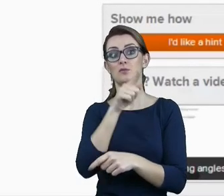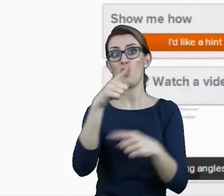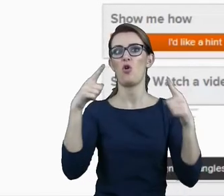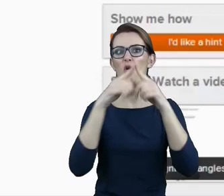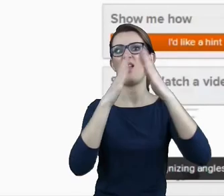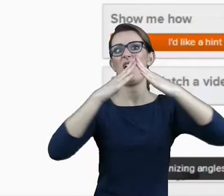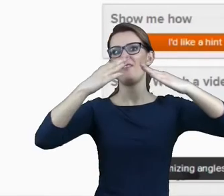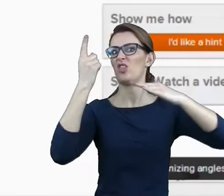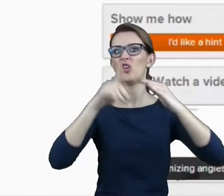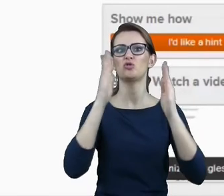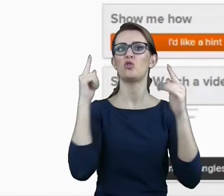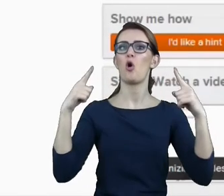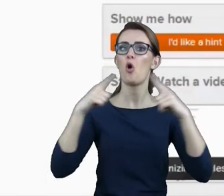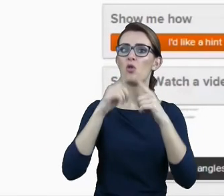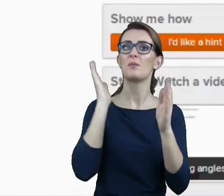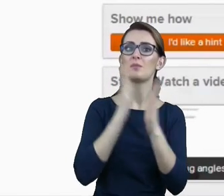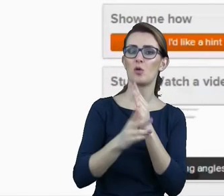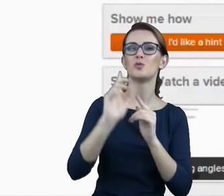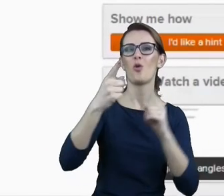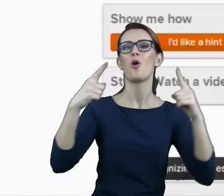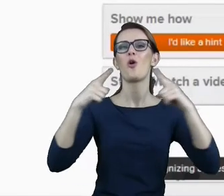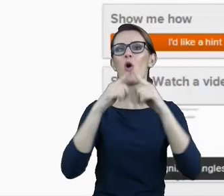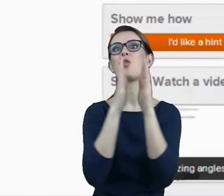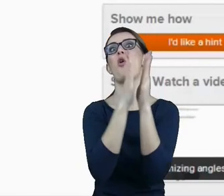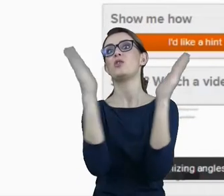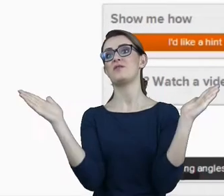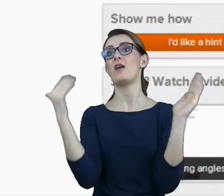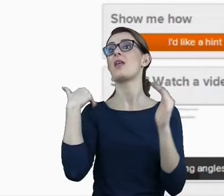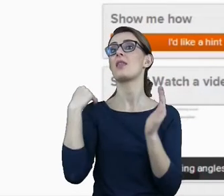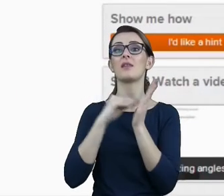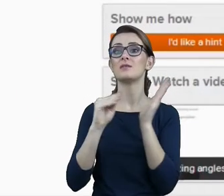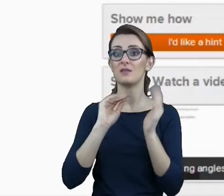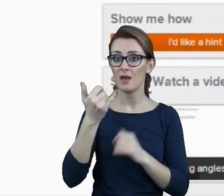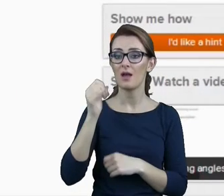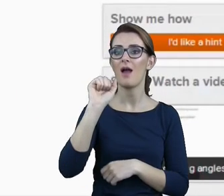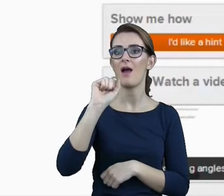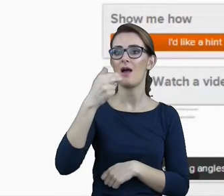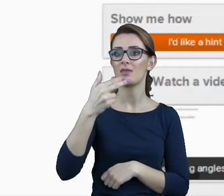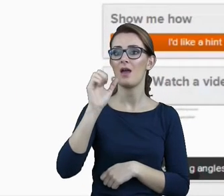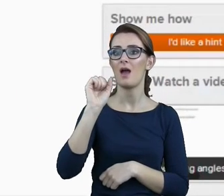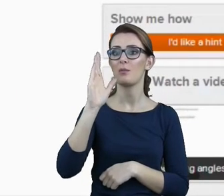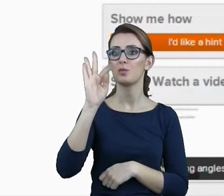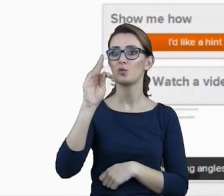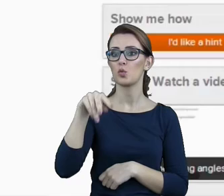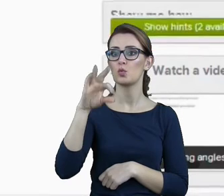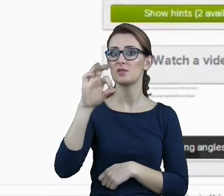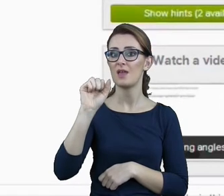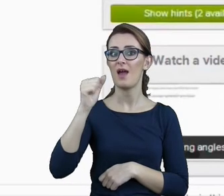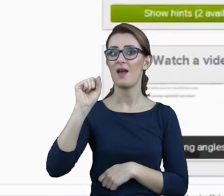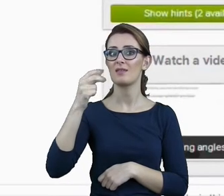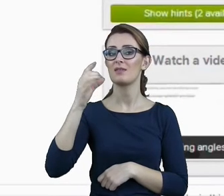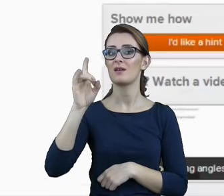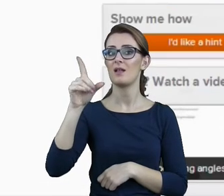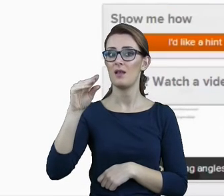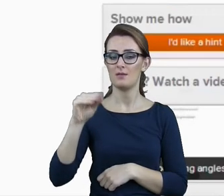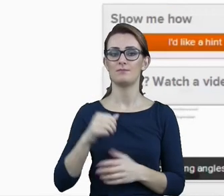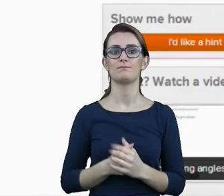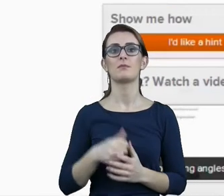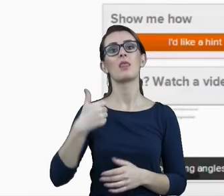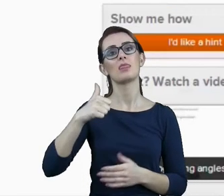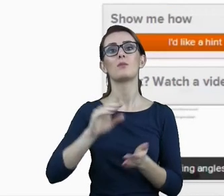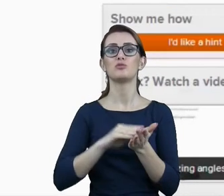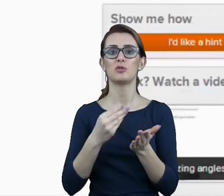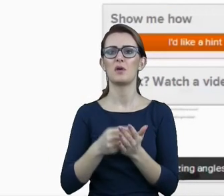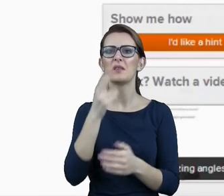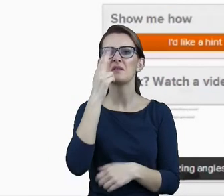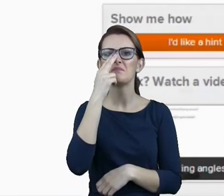kąt większy niż kąt prosty, czyli kąt rozwarty. W języku angielskim an obtuse angle. I jeszcze jeden przykład.